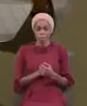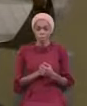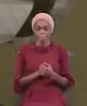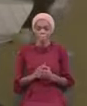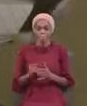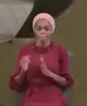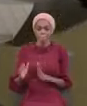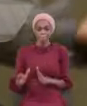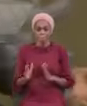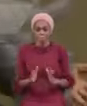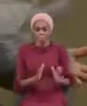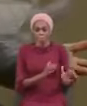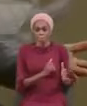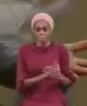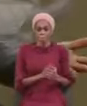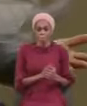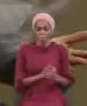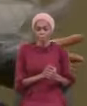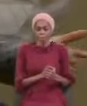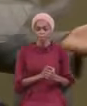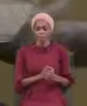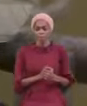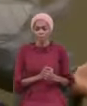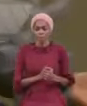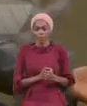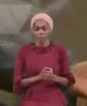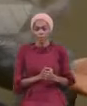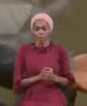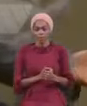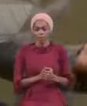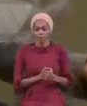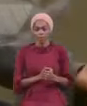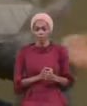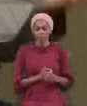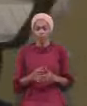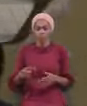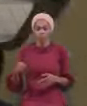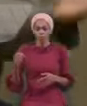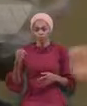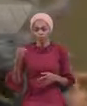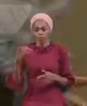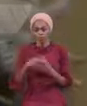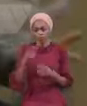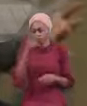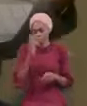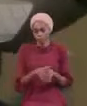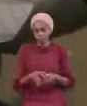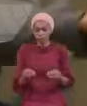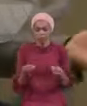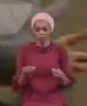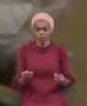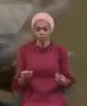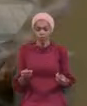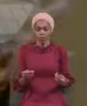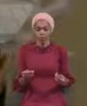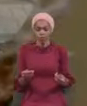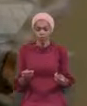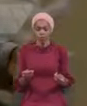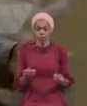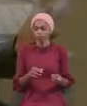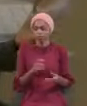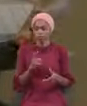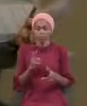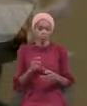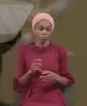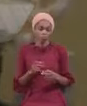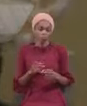pouvoir préserver la vie pour la Terre Promise ils ont quitté récemment de l'Égypte le lieu de